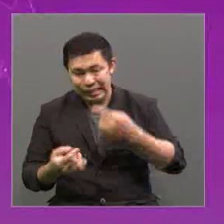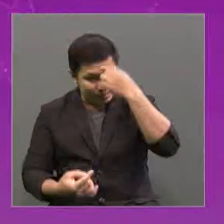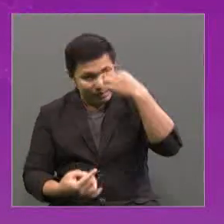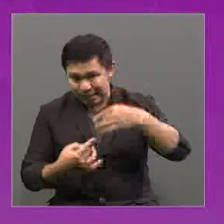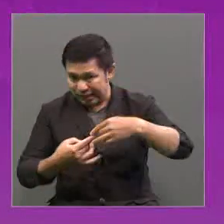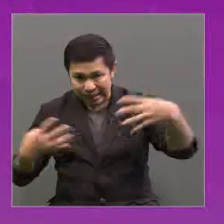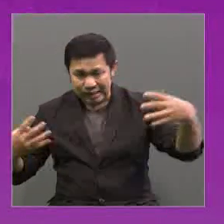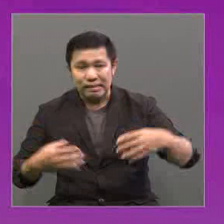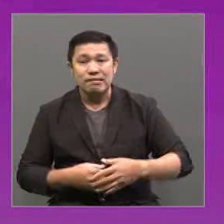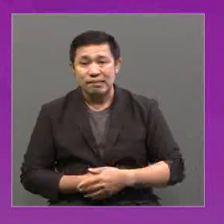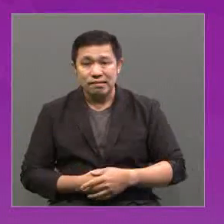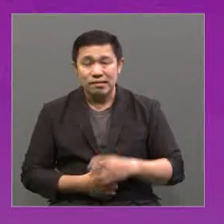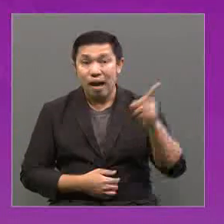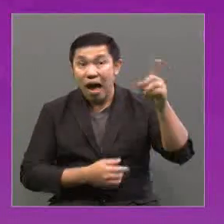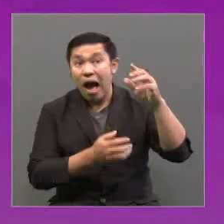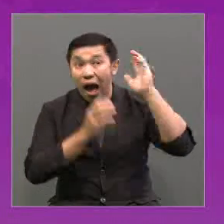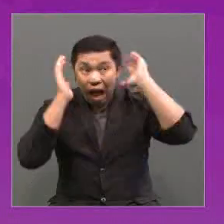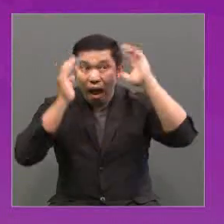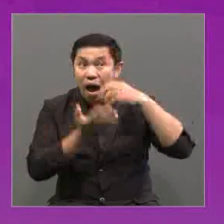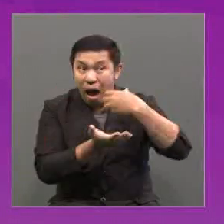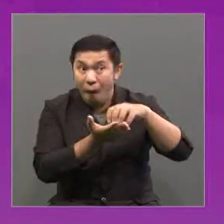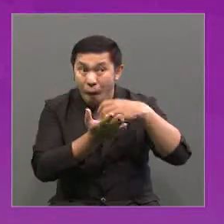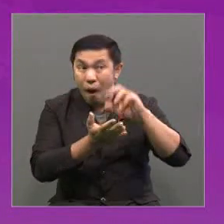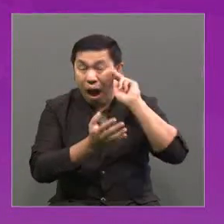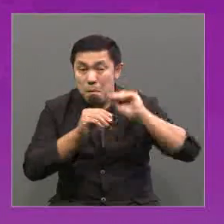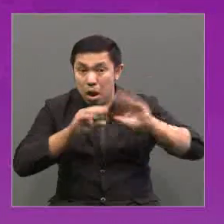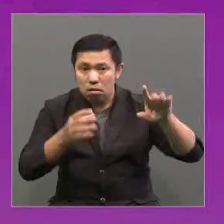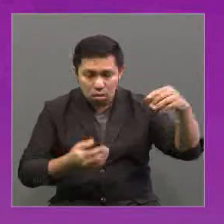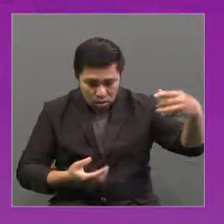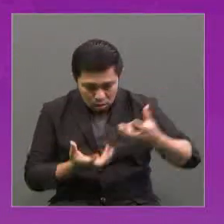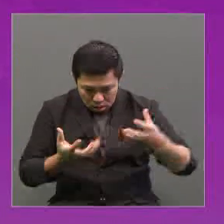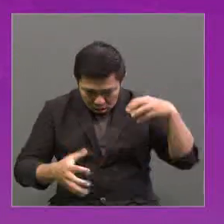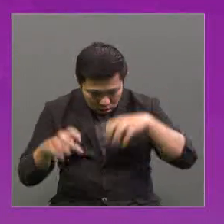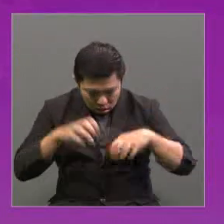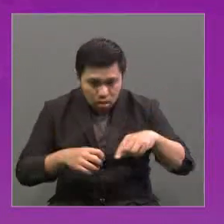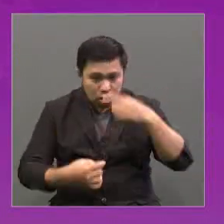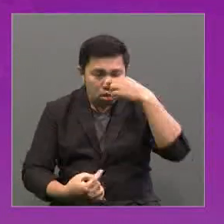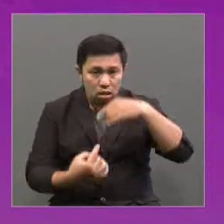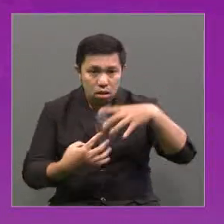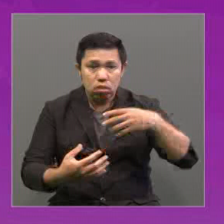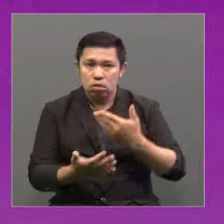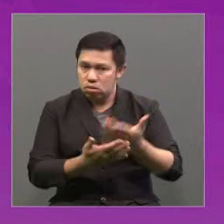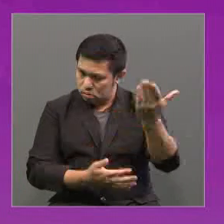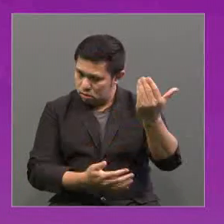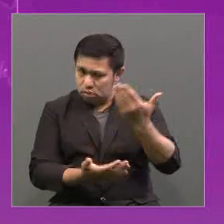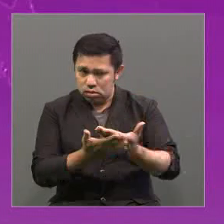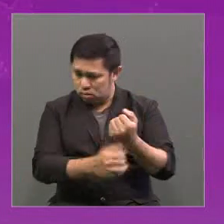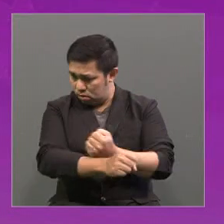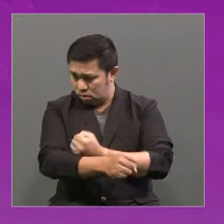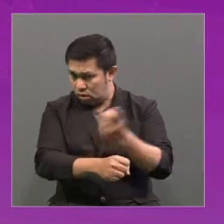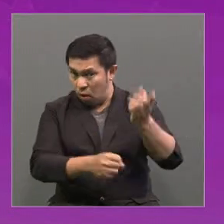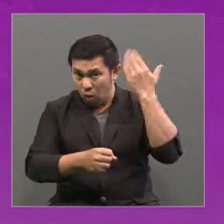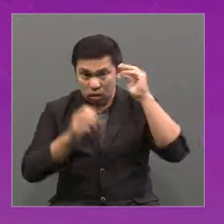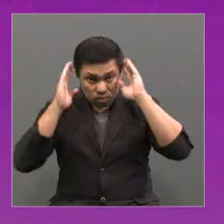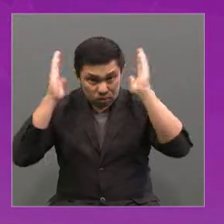ช่อย่างที่เคยม ี การโฆษณาขายเอาไว้นะคะบางส่วนก็บอกว่างั้นก็ต้องขอเงินคืนแหละตามที่เคยโฆษ